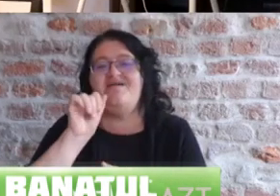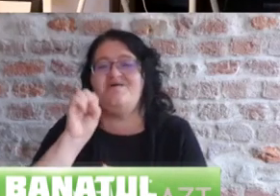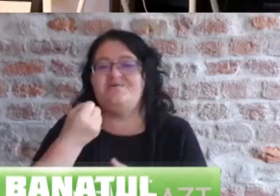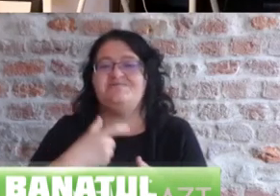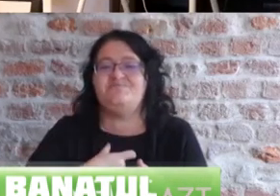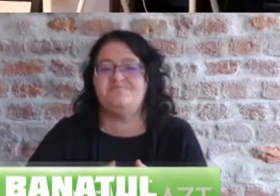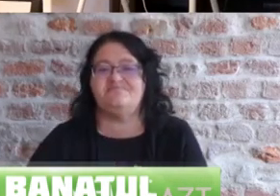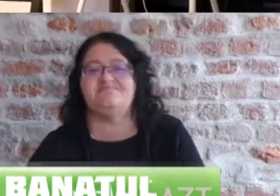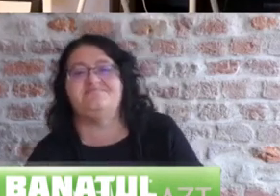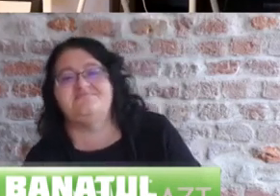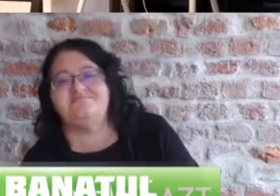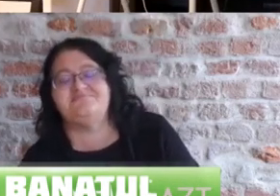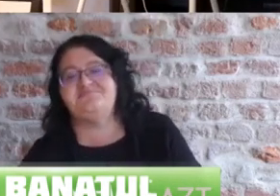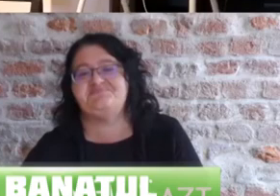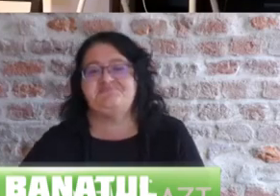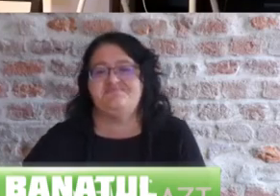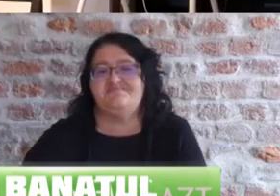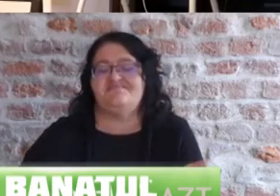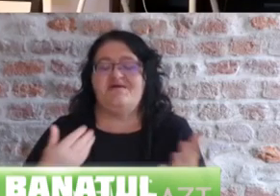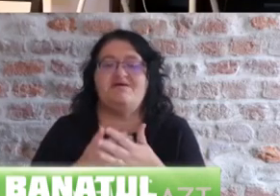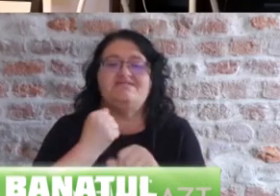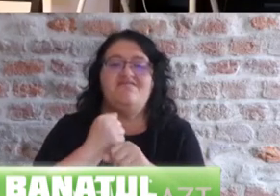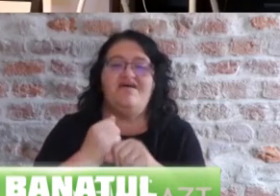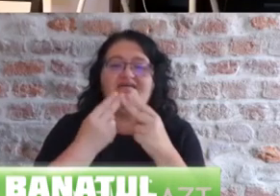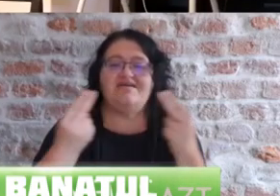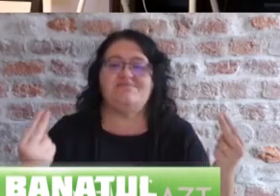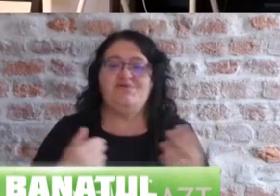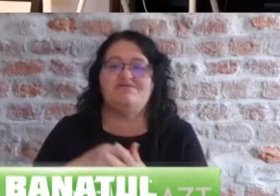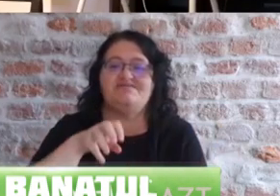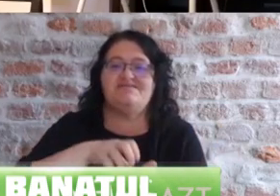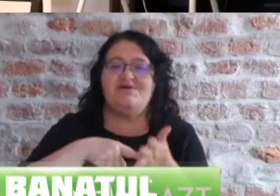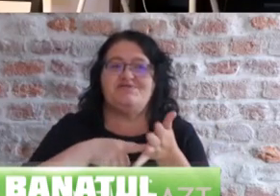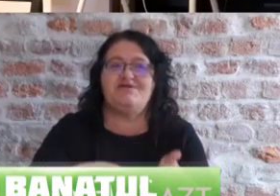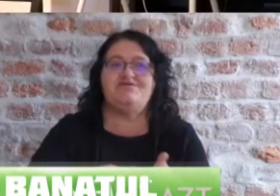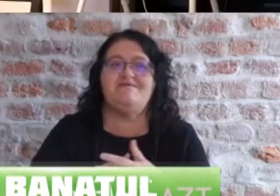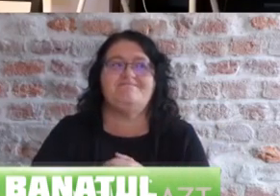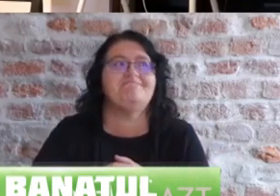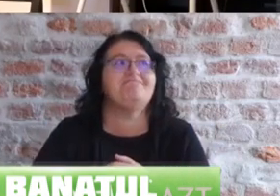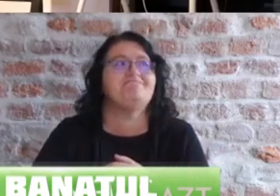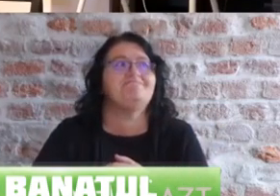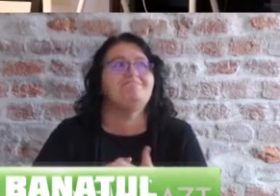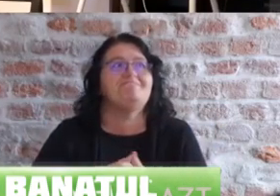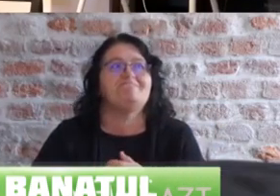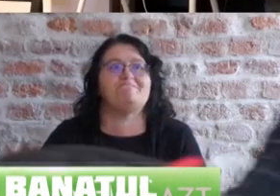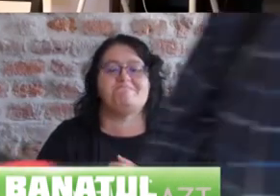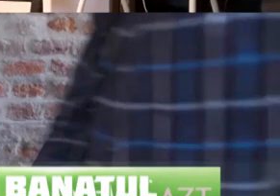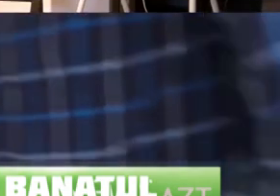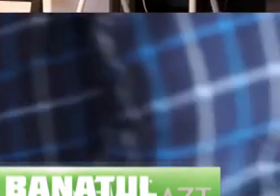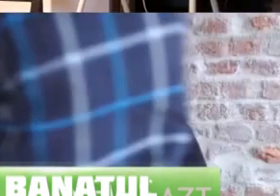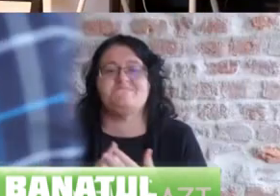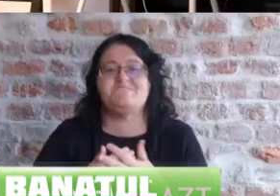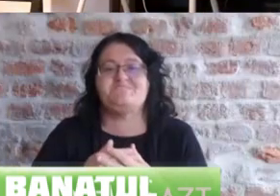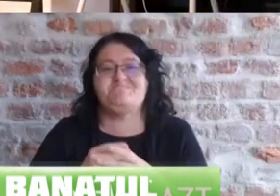să-și aducă niște sculpturi sau să facă niște expoziții chiar în spațiul acesta sau cei de la Cărturești, de exemplu,